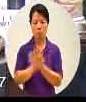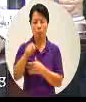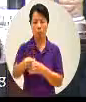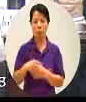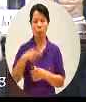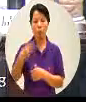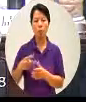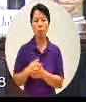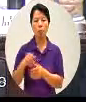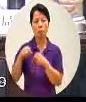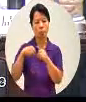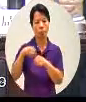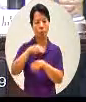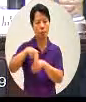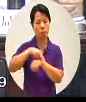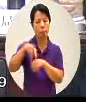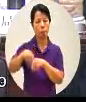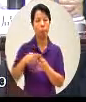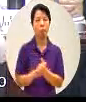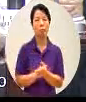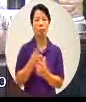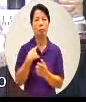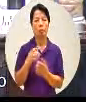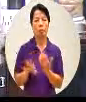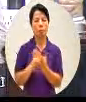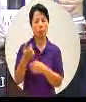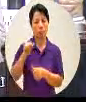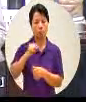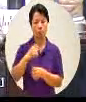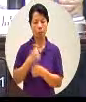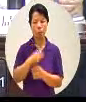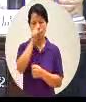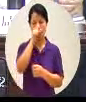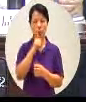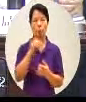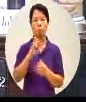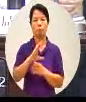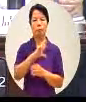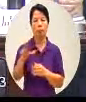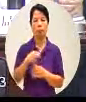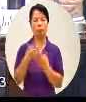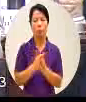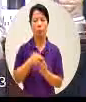研议，看看有没有什么更好的一个方法，然后来解决这个疑义。是。